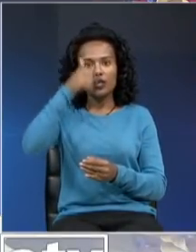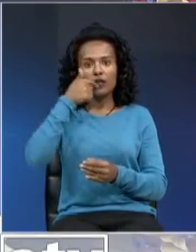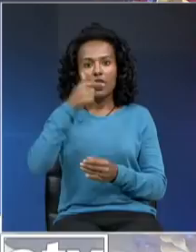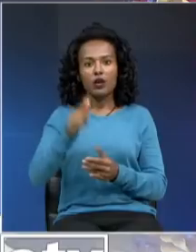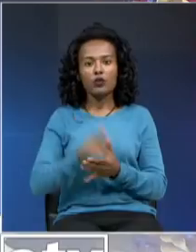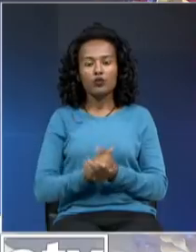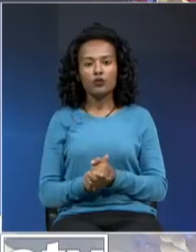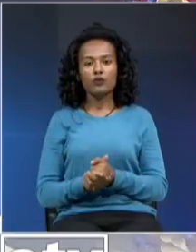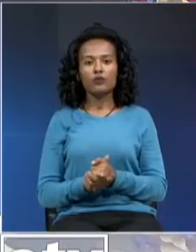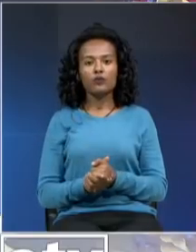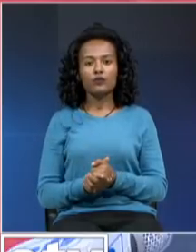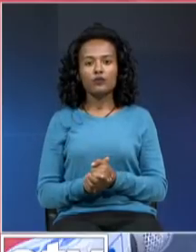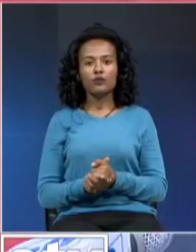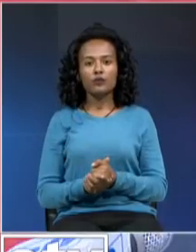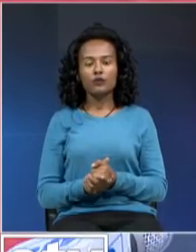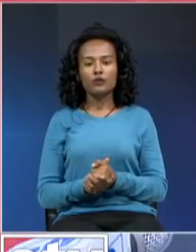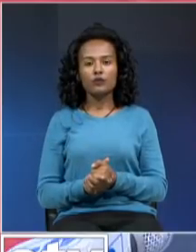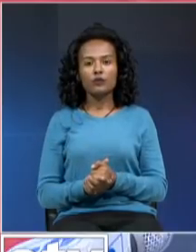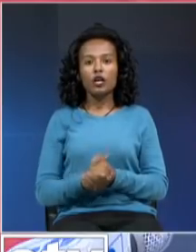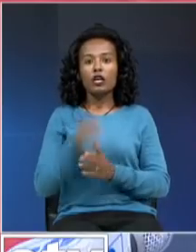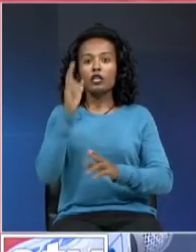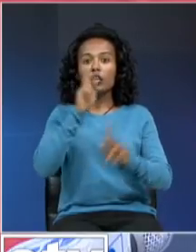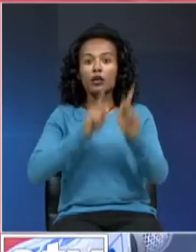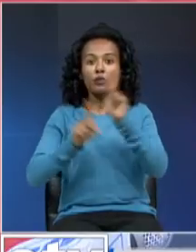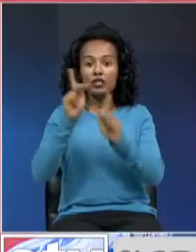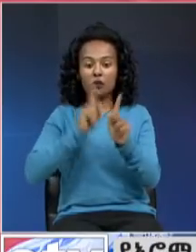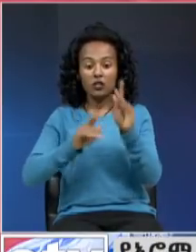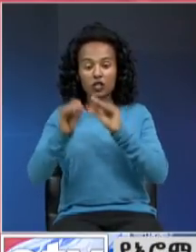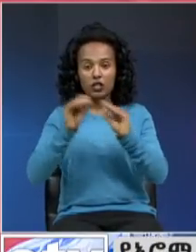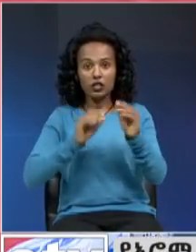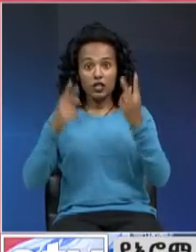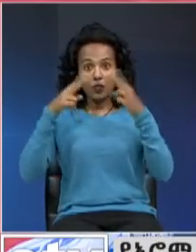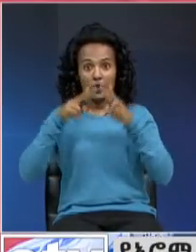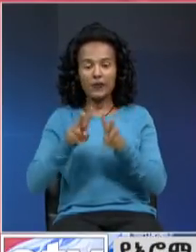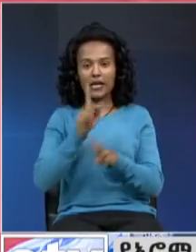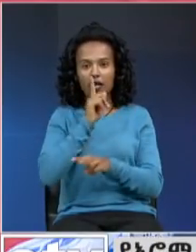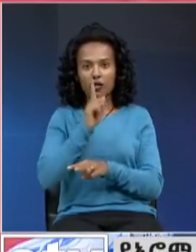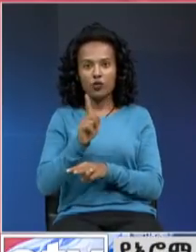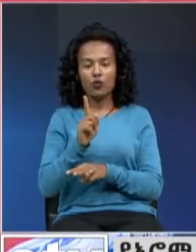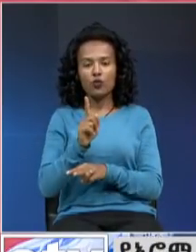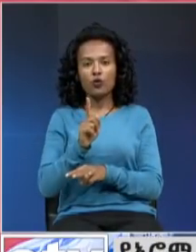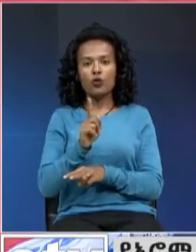ብዙሃን የገለጹት። የህብረተሰባችንን እንቅስቃሴ በተመለከተ ነው።